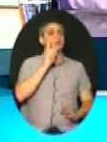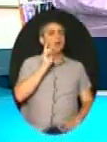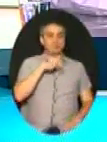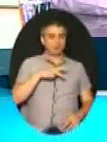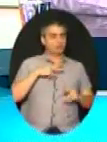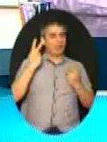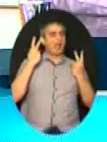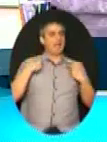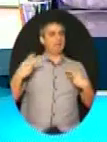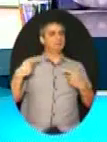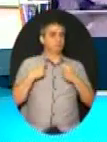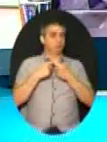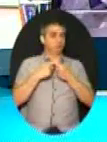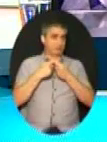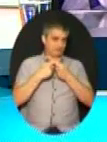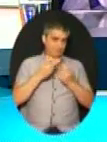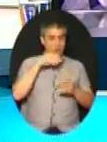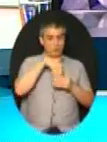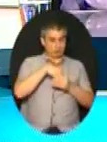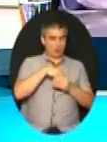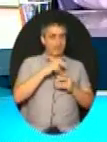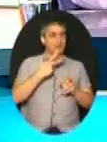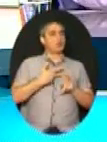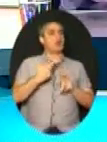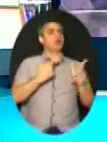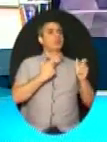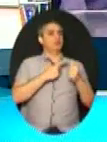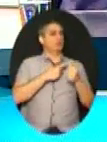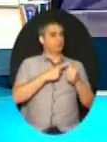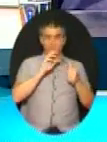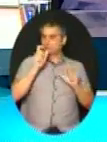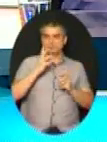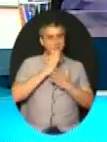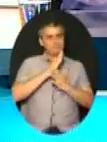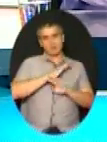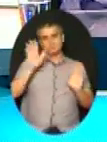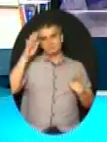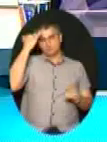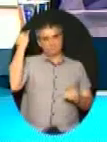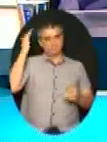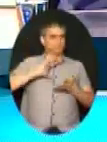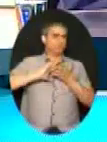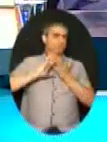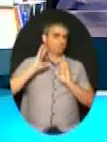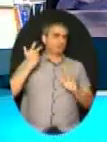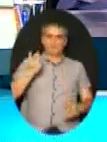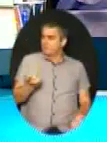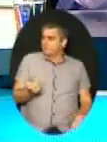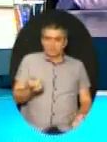יש לנו עולם ערכים משותף, בין היתר שכולל את תואר הנשק, ויש אנשים שאיבדו לחלוטין את הצפון. אפשר לומר לך, אני לא